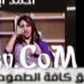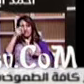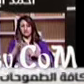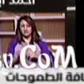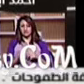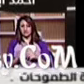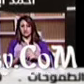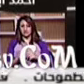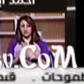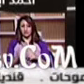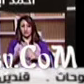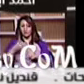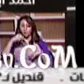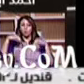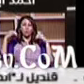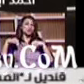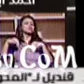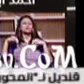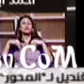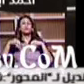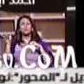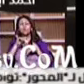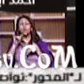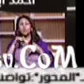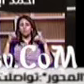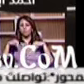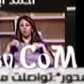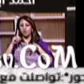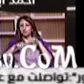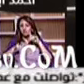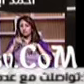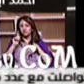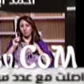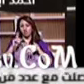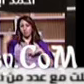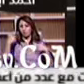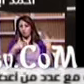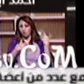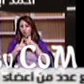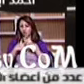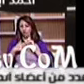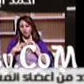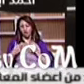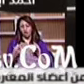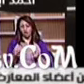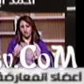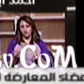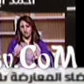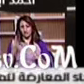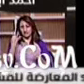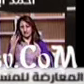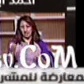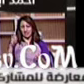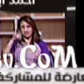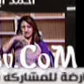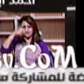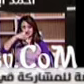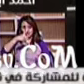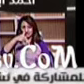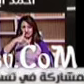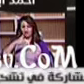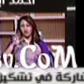عبقريتها في سلميتها لوو ما همنيش يا دكتور عمرو ان يوم 30 لو نزل ده ونزل ده